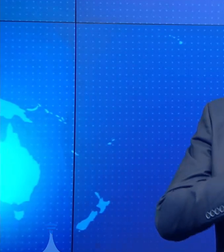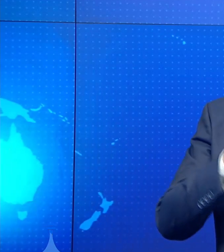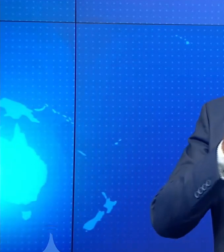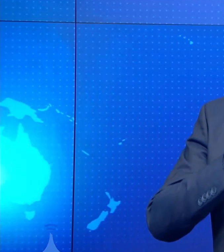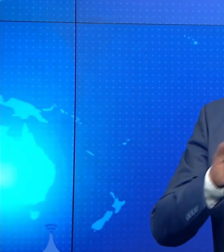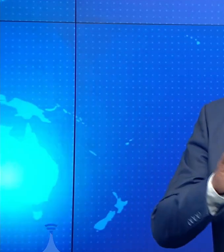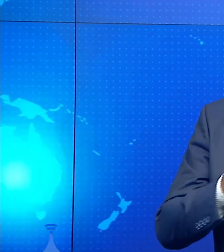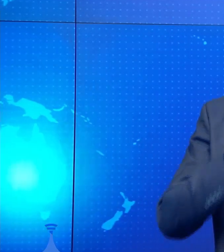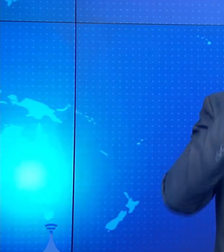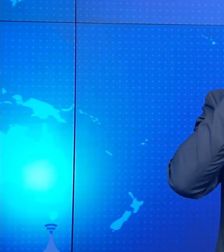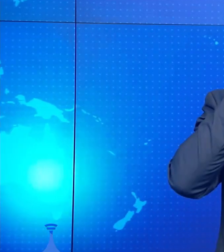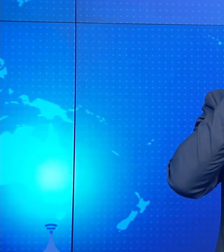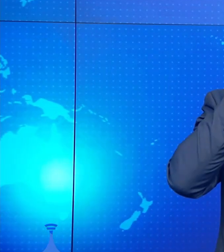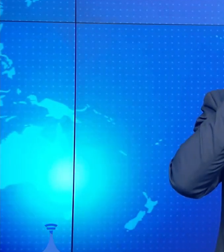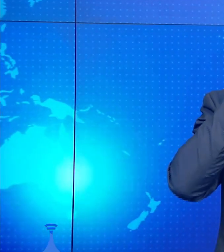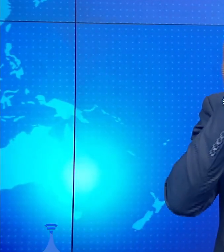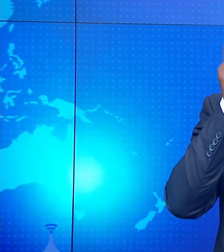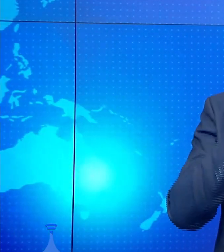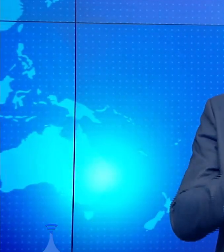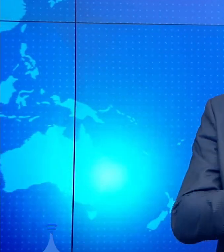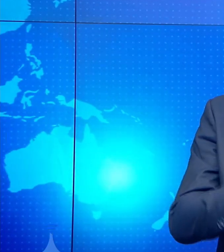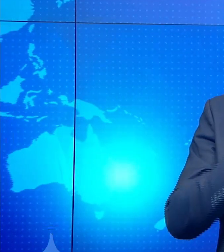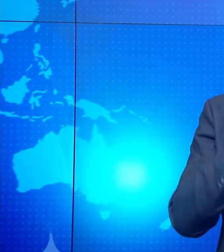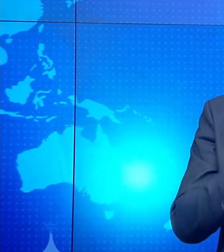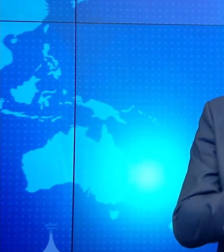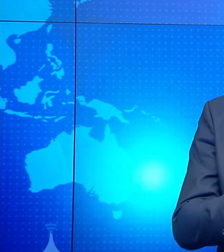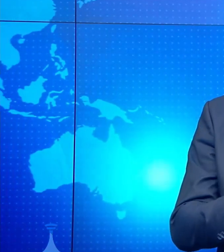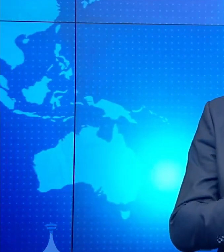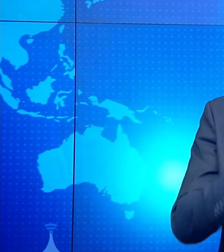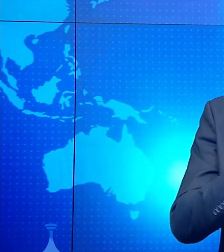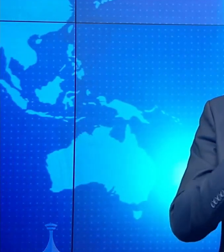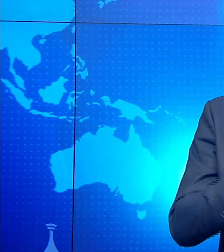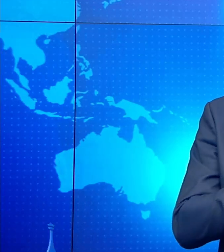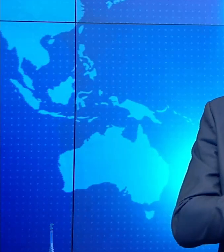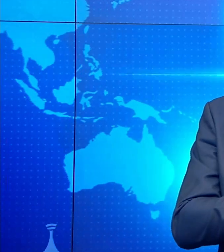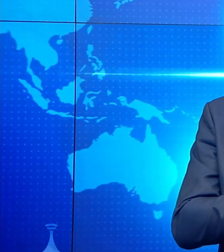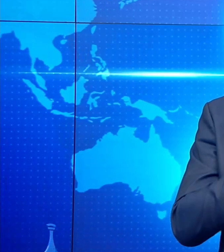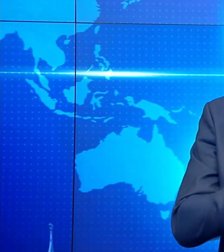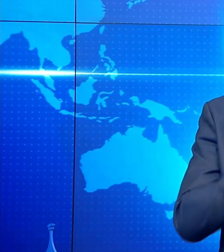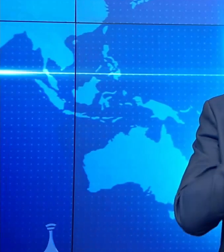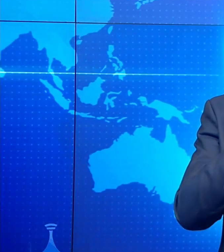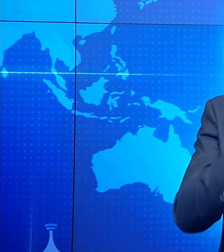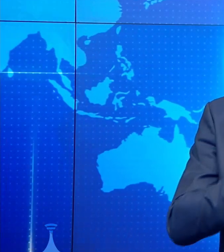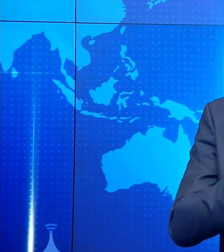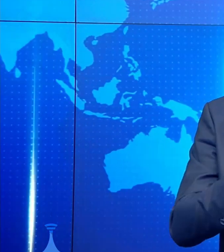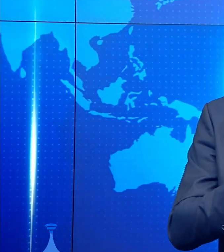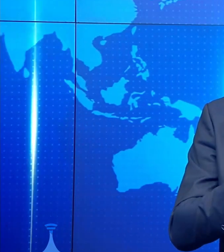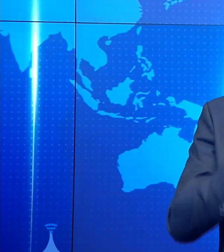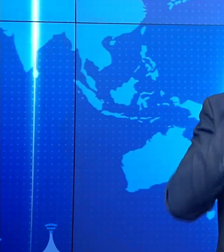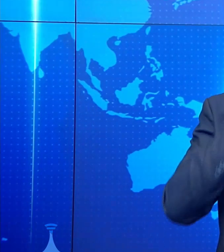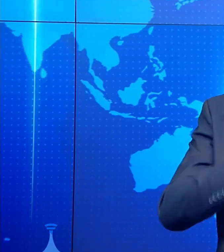በመጨረሻም የውጭ ዜና። እስራኤል ዓላማዋን እስከምታሳካ የጋዛ ዘመቻዋን እንደማታቆም